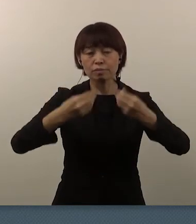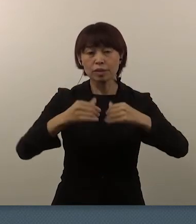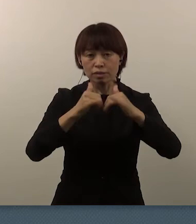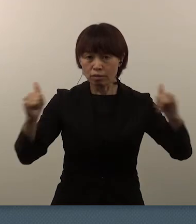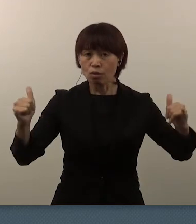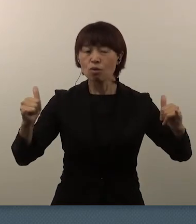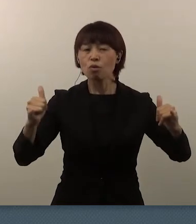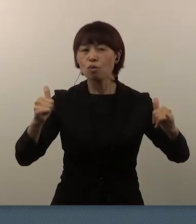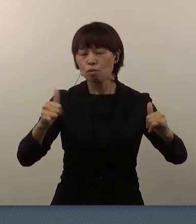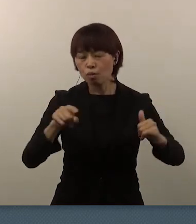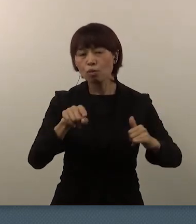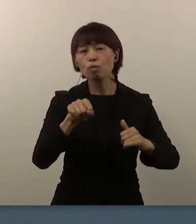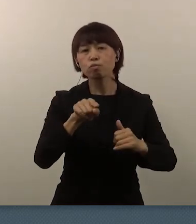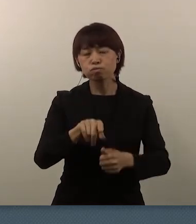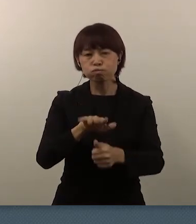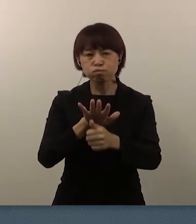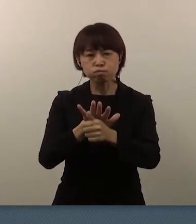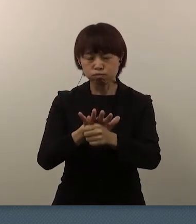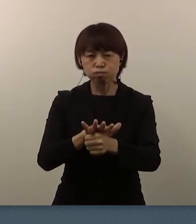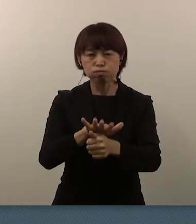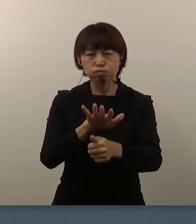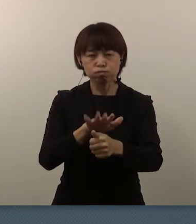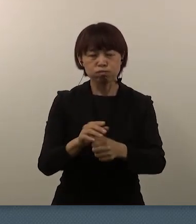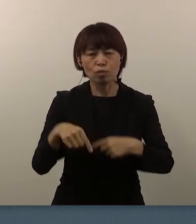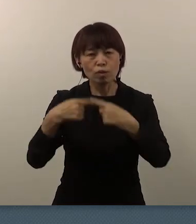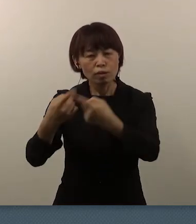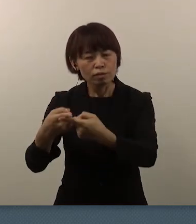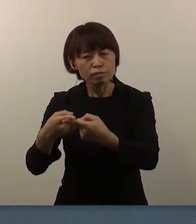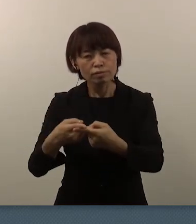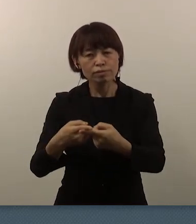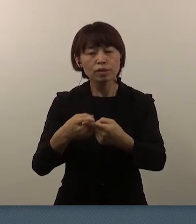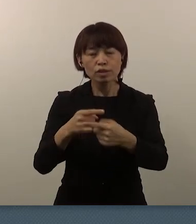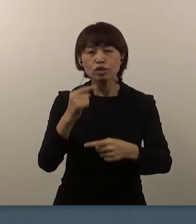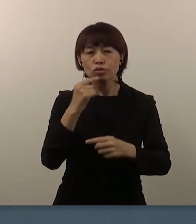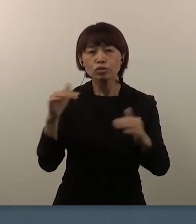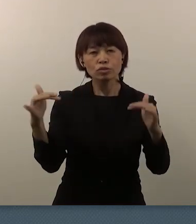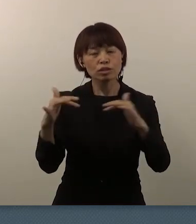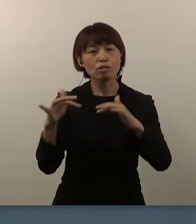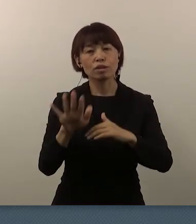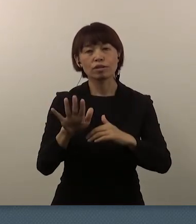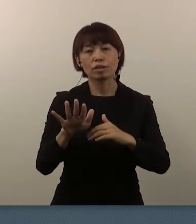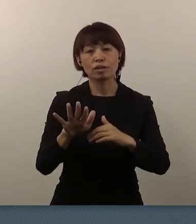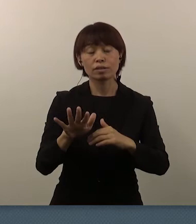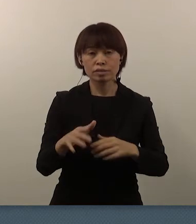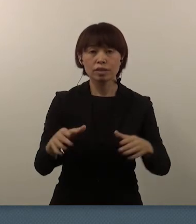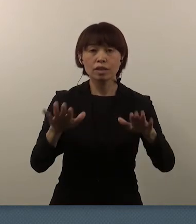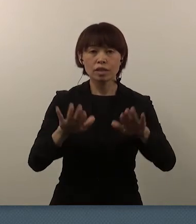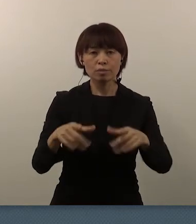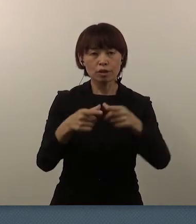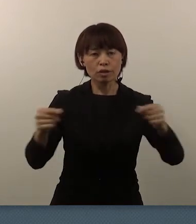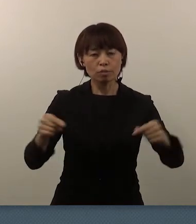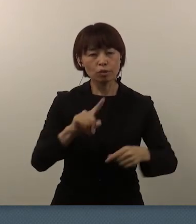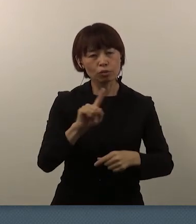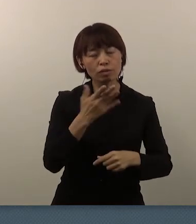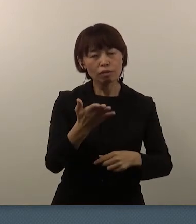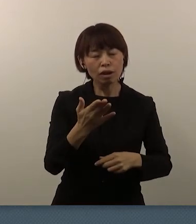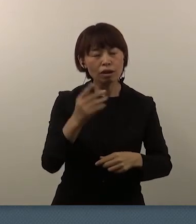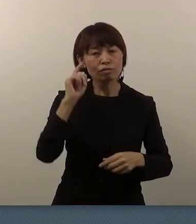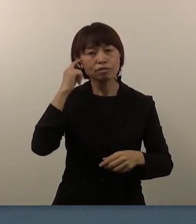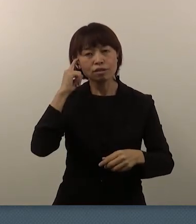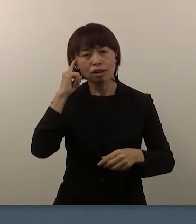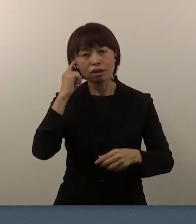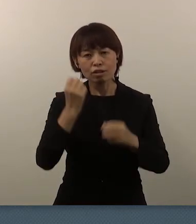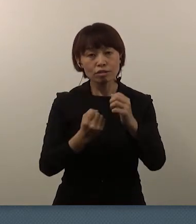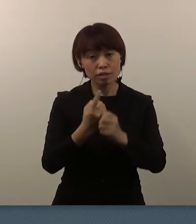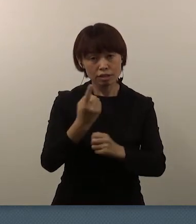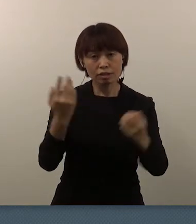もありました。要するに今の日本はどういうことなのかといったことを考えさせる一つのきっかけにもなった次